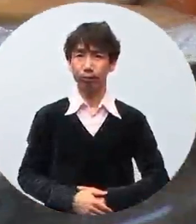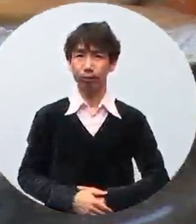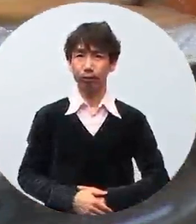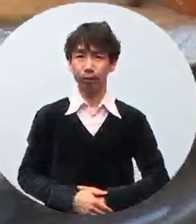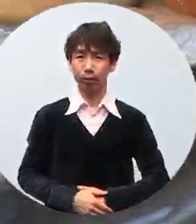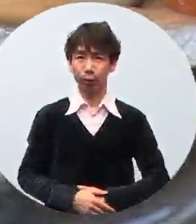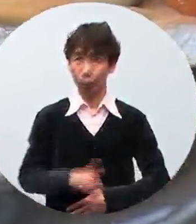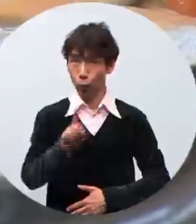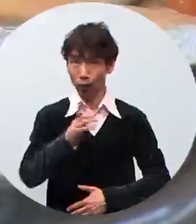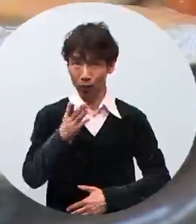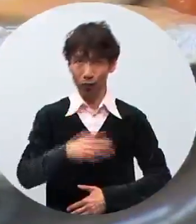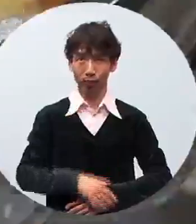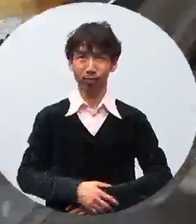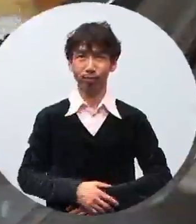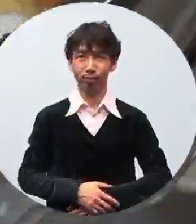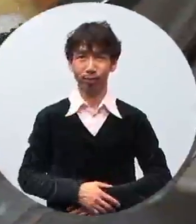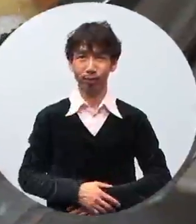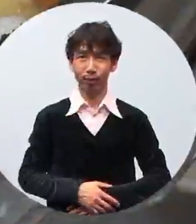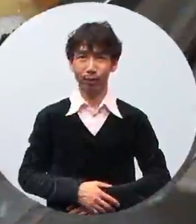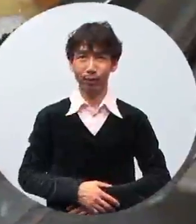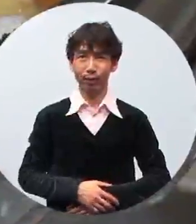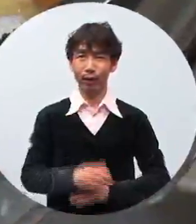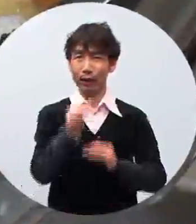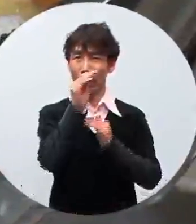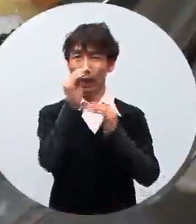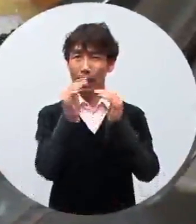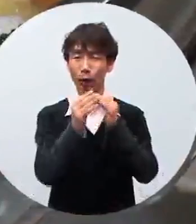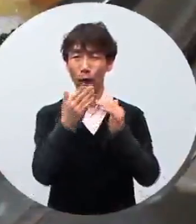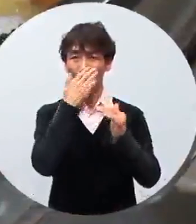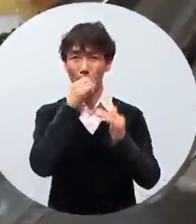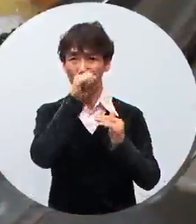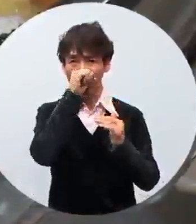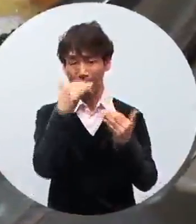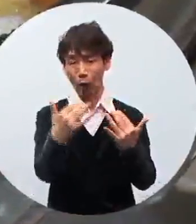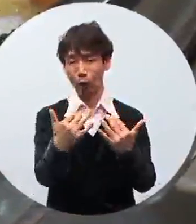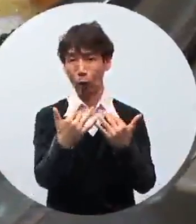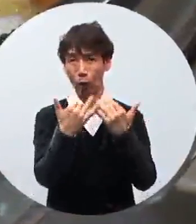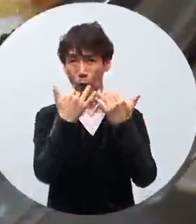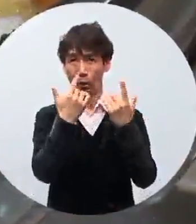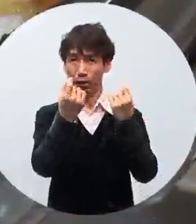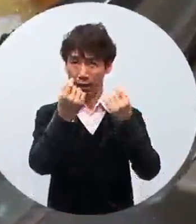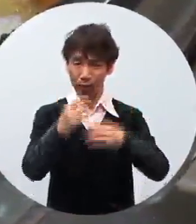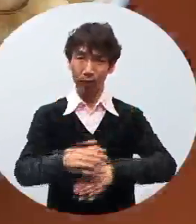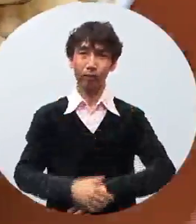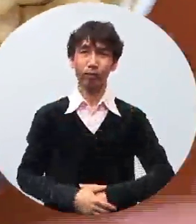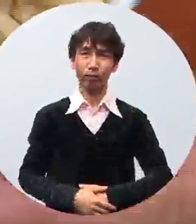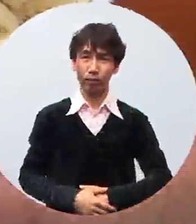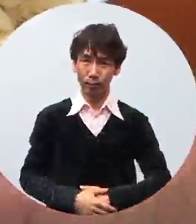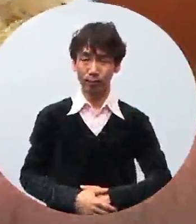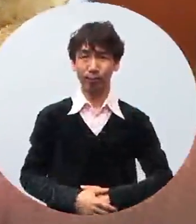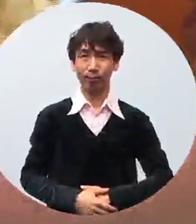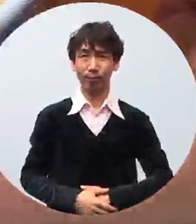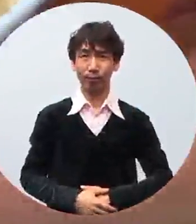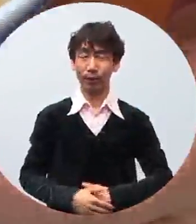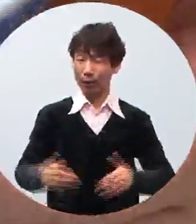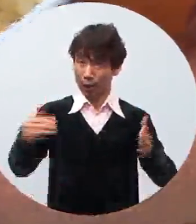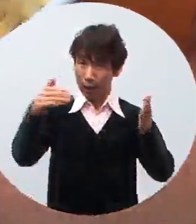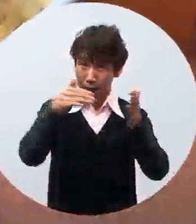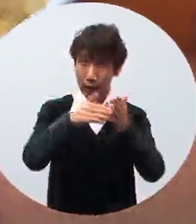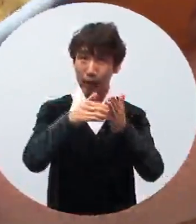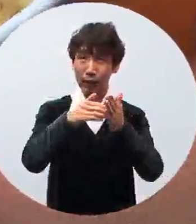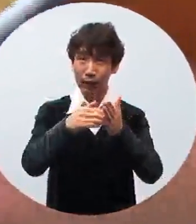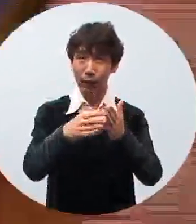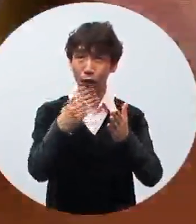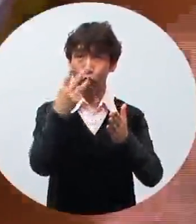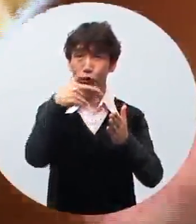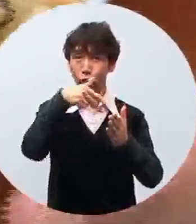うわー、タケノコの甘い香りが漂いますね。はい、 最後に柚子